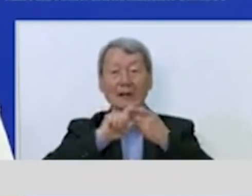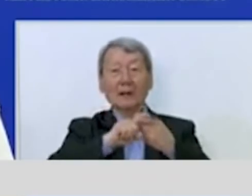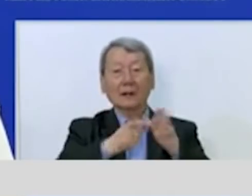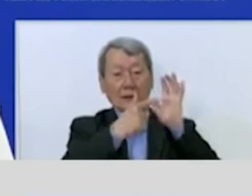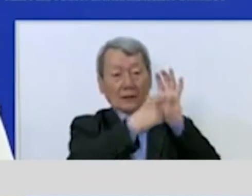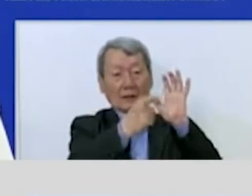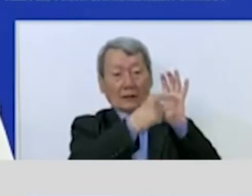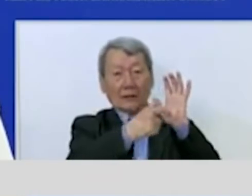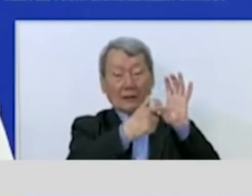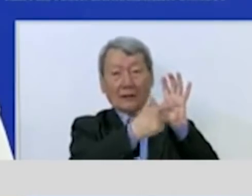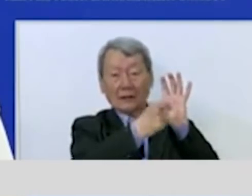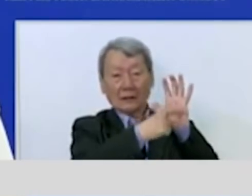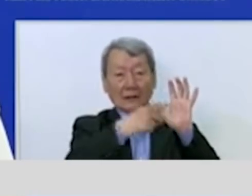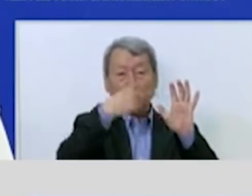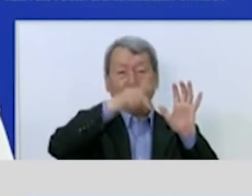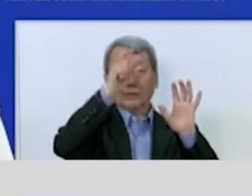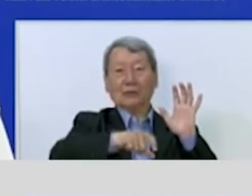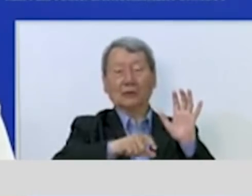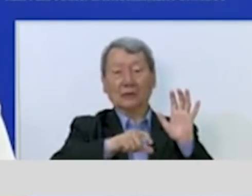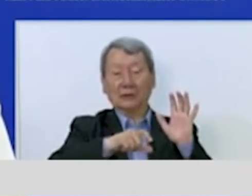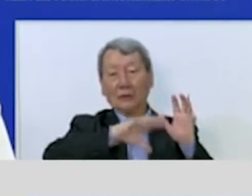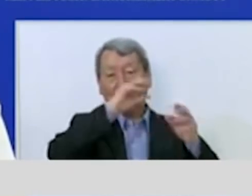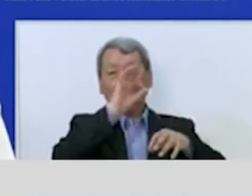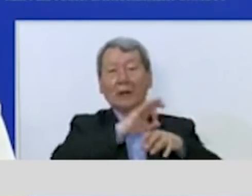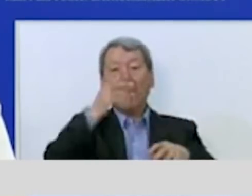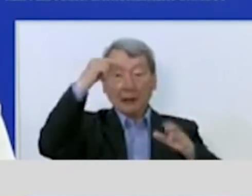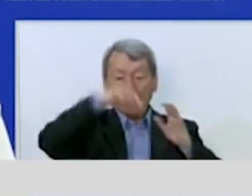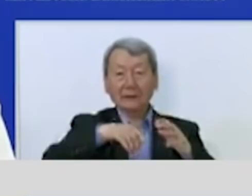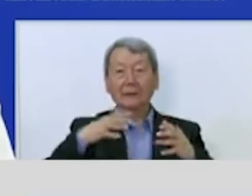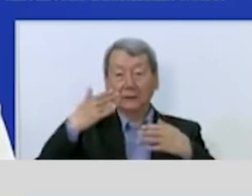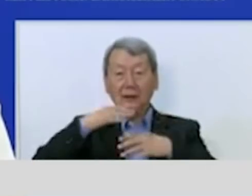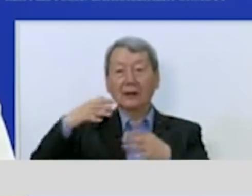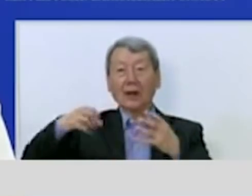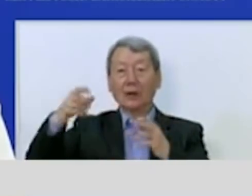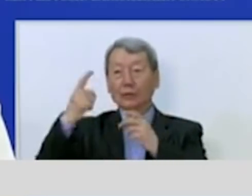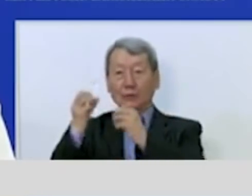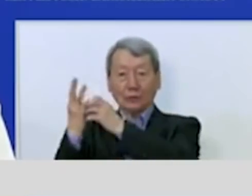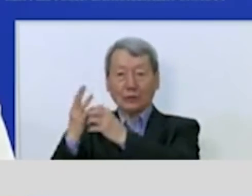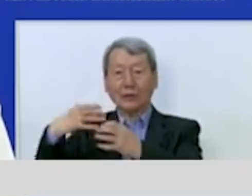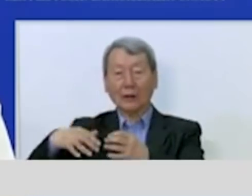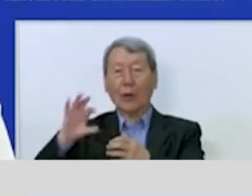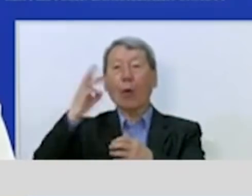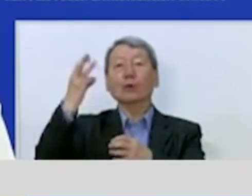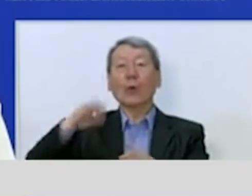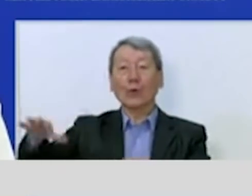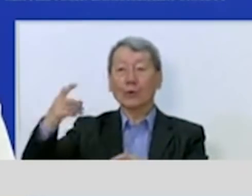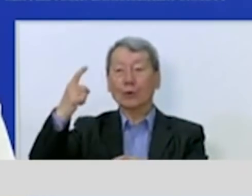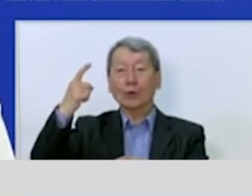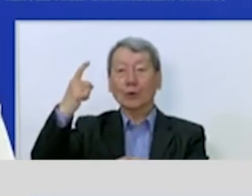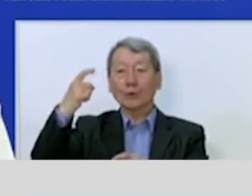саны 720 учурду түздү. Анын ичинде Жалал Абад областында 113, Ош